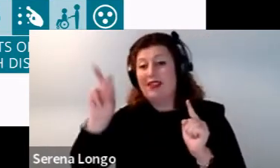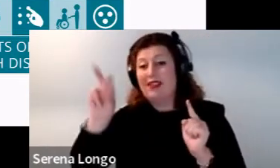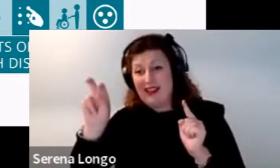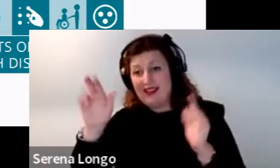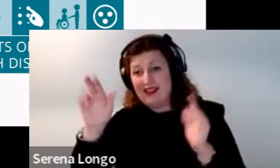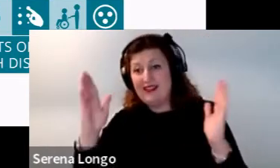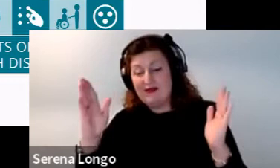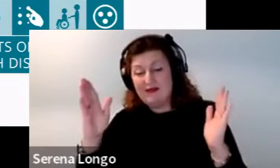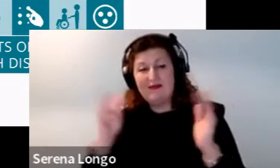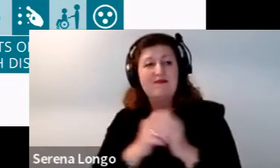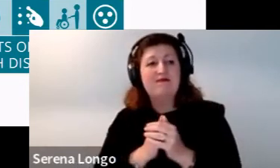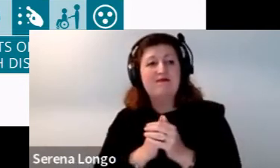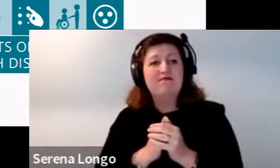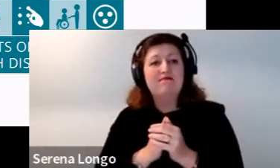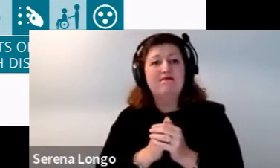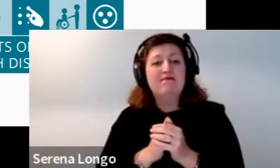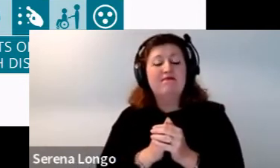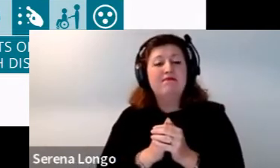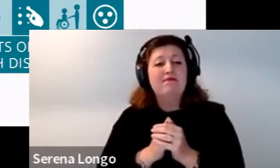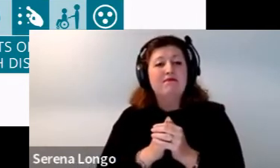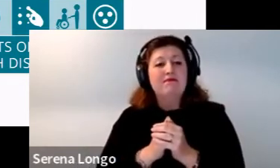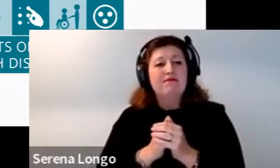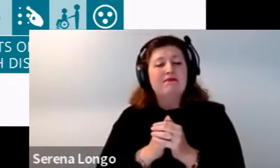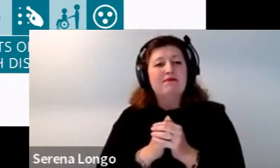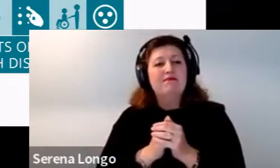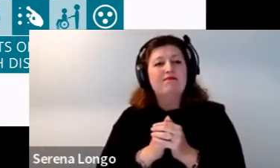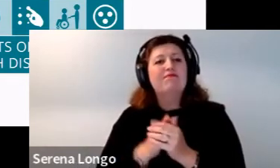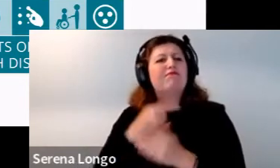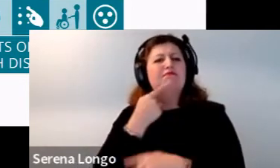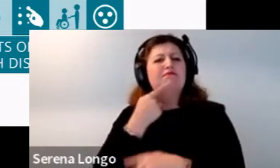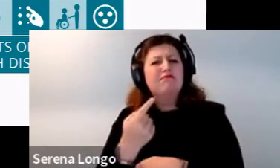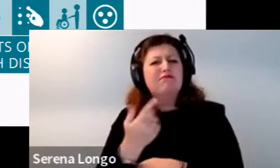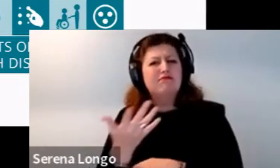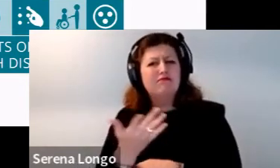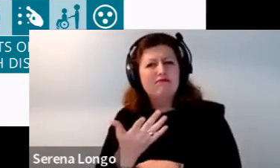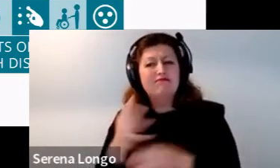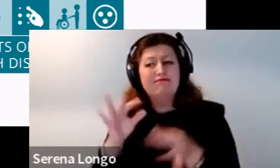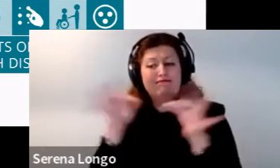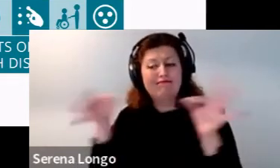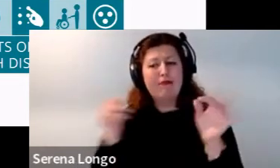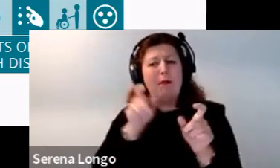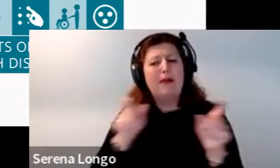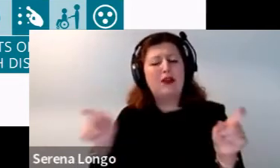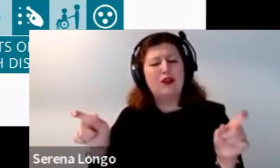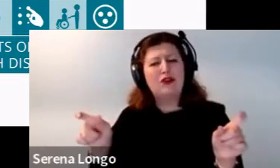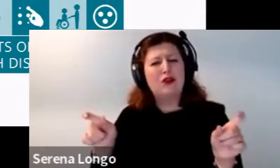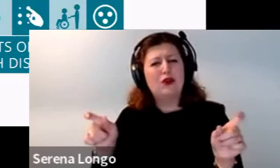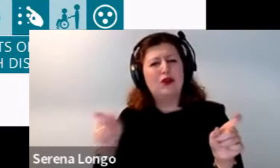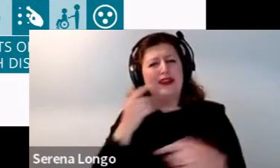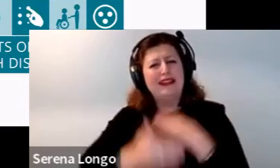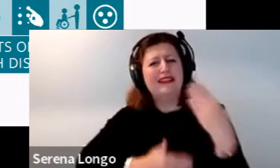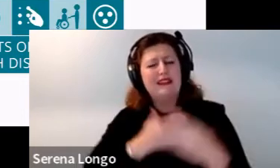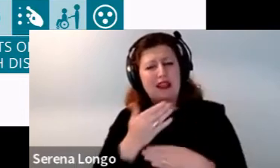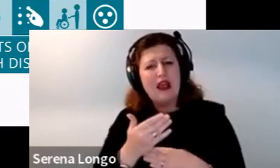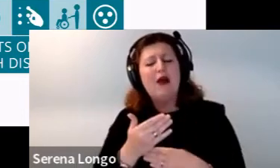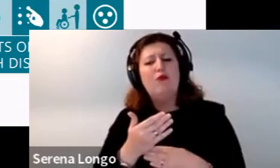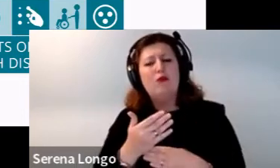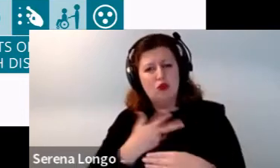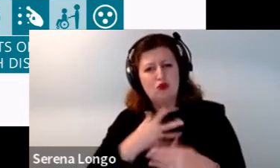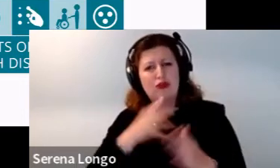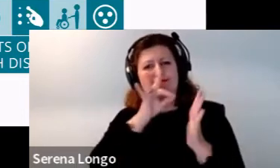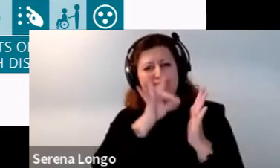2015-2030, dove viene riportato che le persone con disabilità sono state